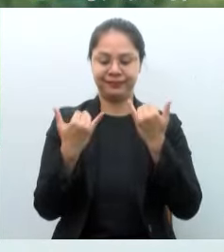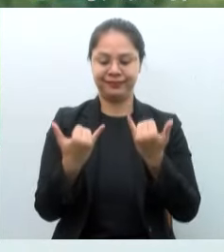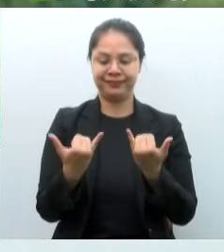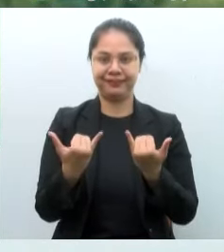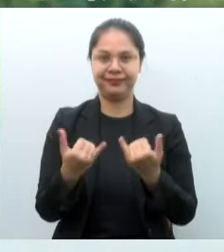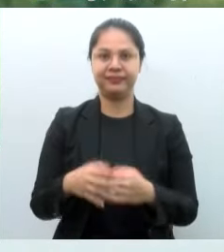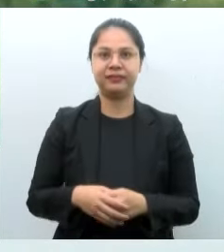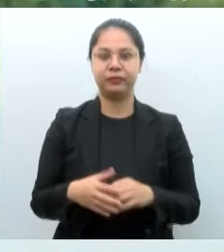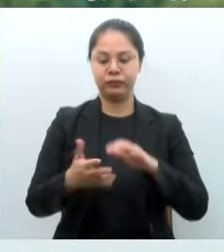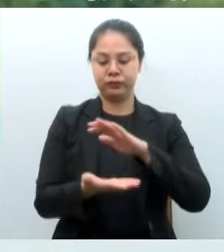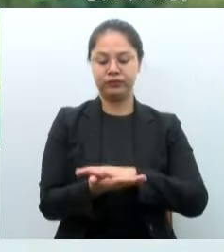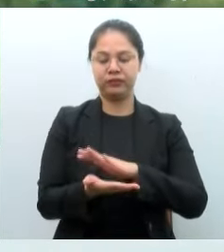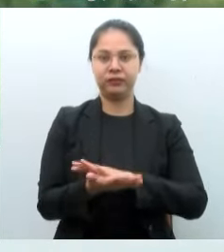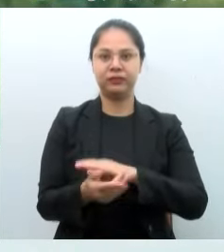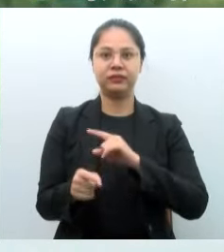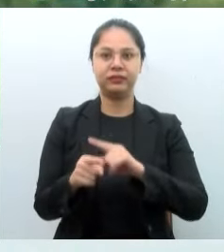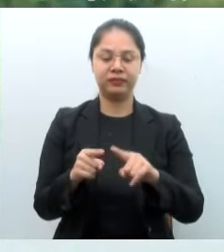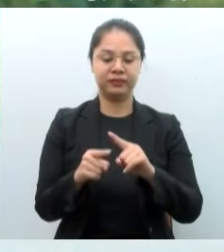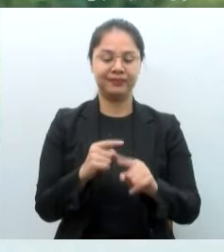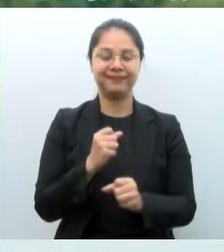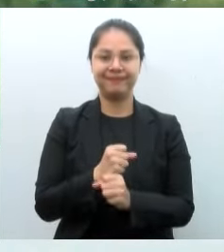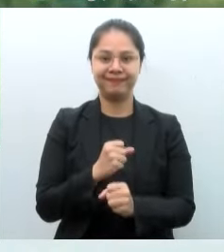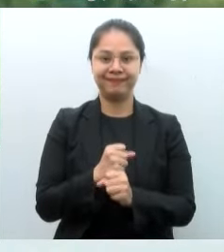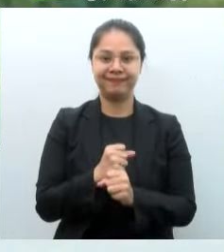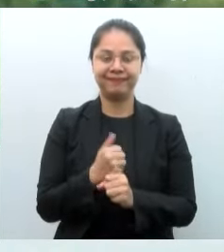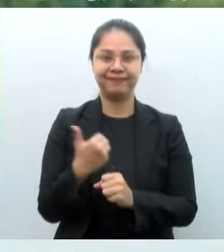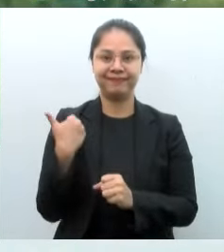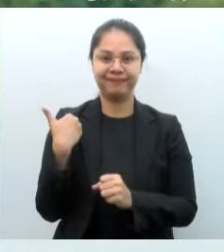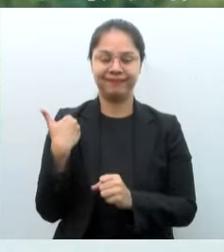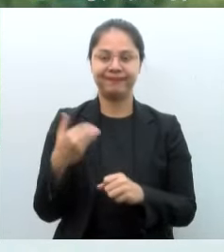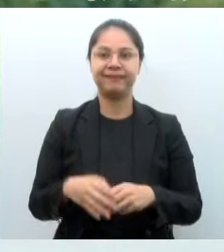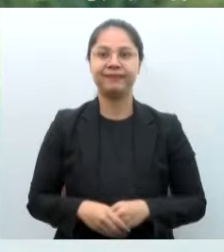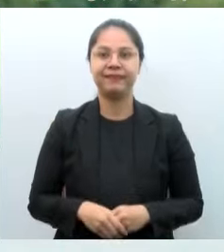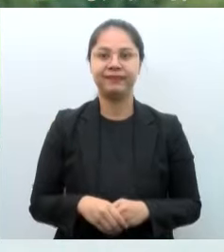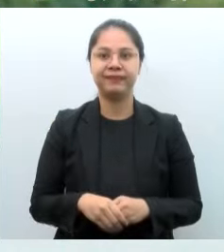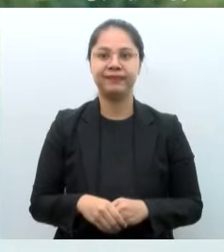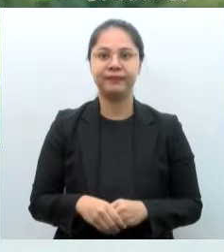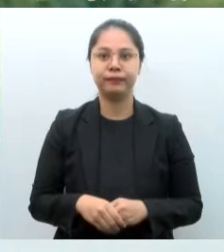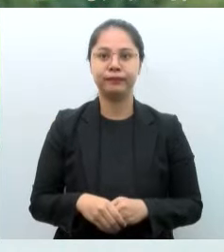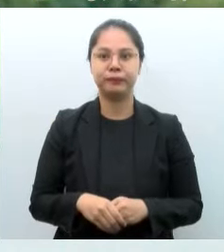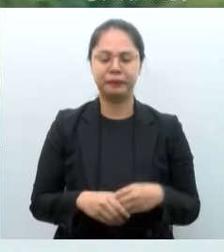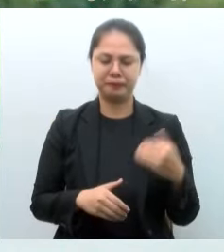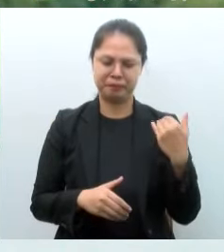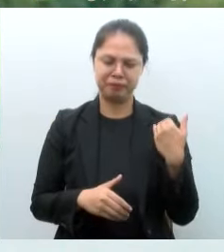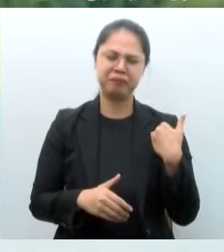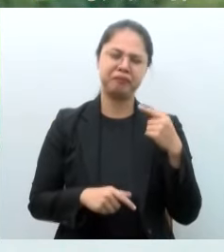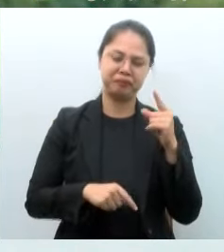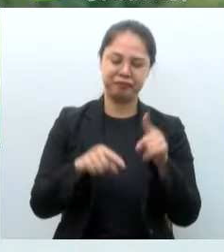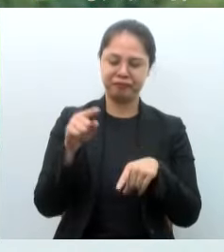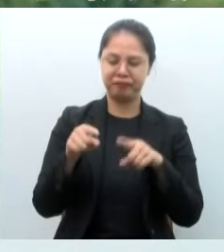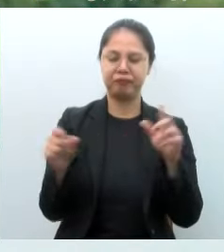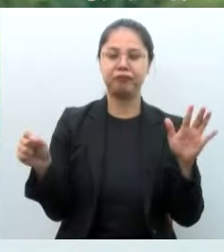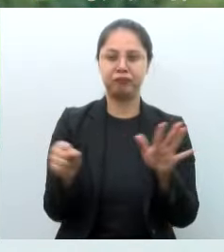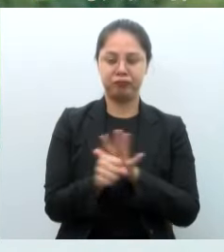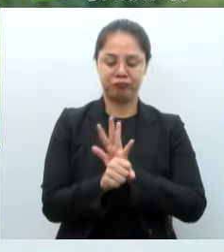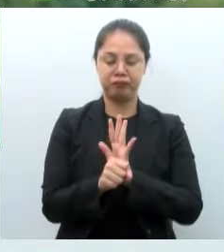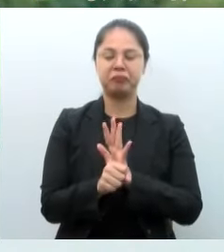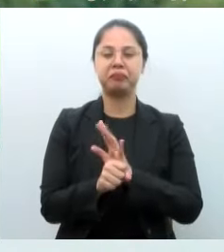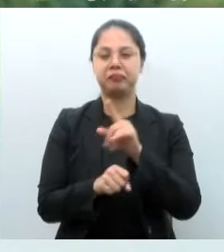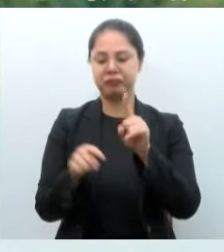ลายๆโรงเรียนหลายๆสำนักงานเขตพื้นที่นะครับก็มีเรียกว่าในขาดมีเกินในเกินมีขาดก็หมายถึงว่าในสำนักงานเข